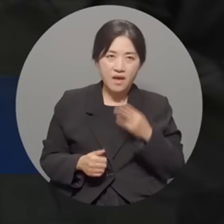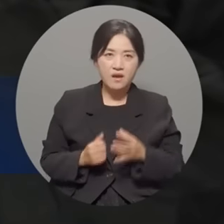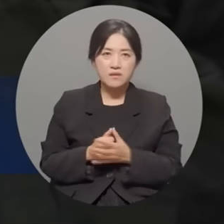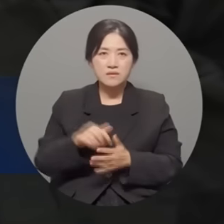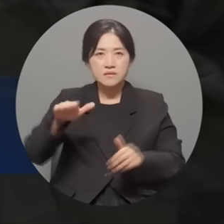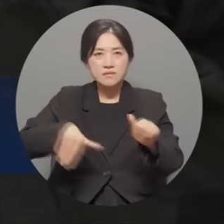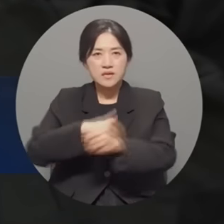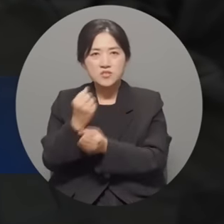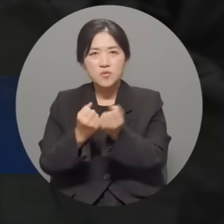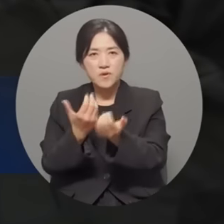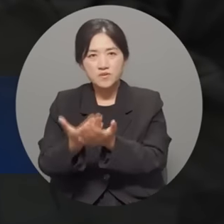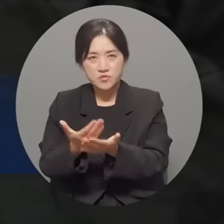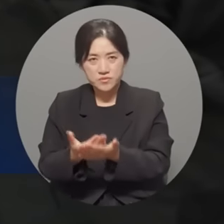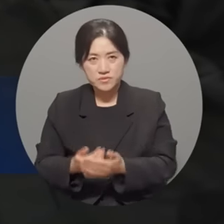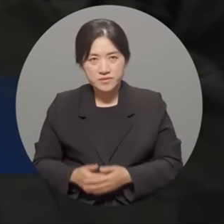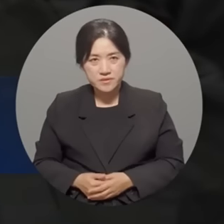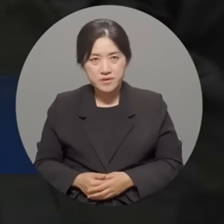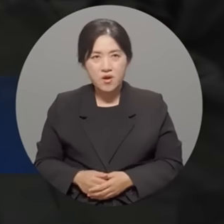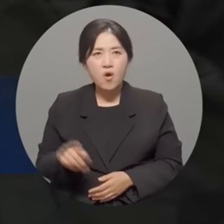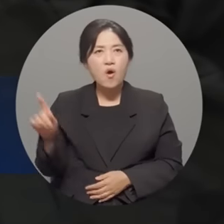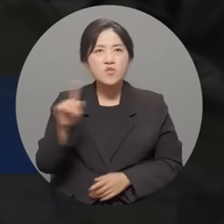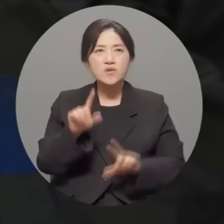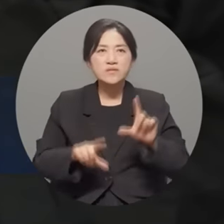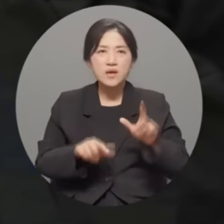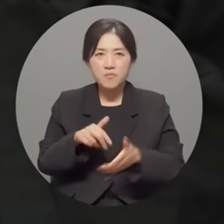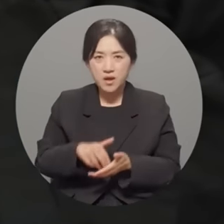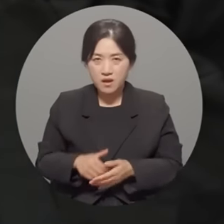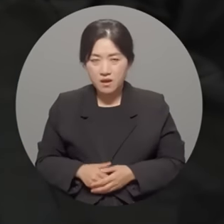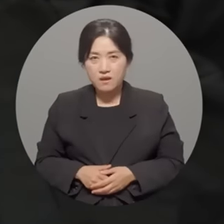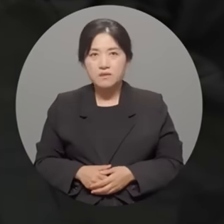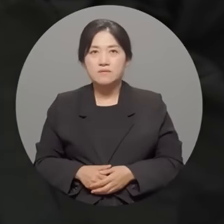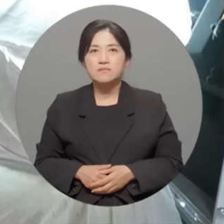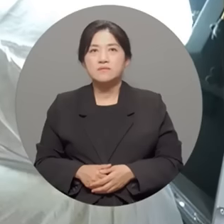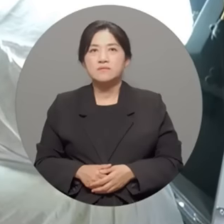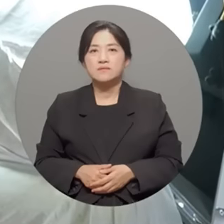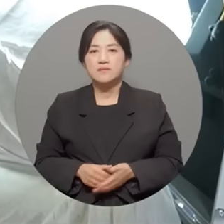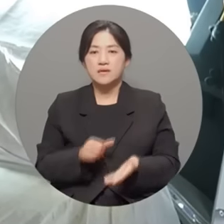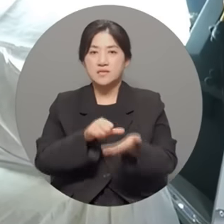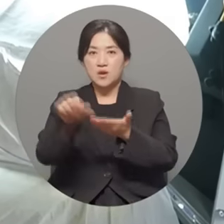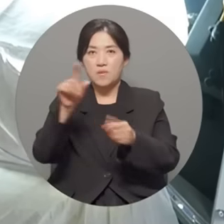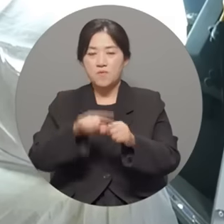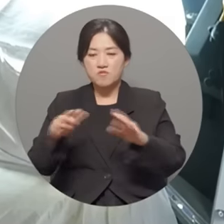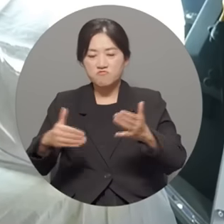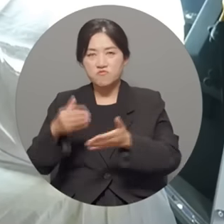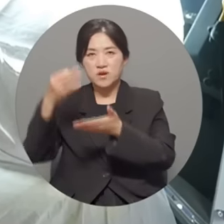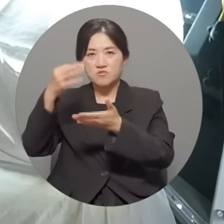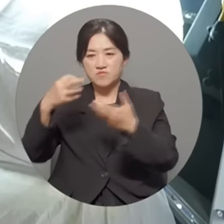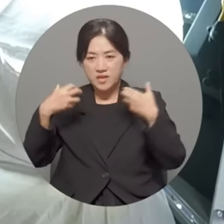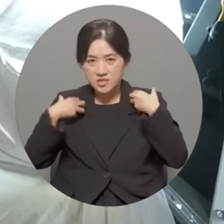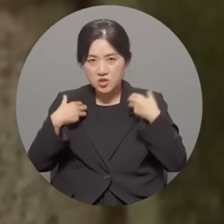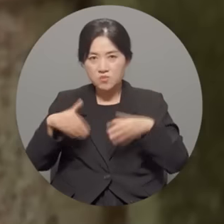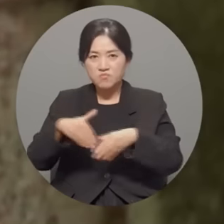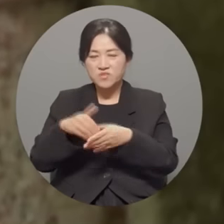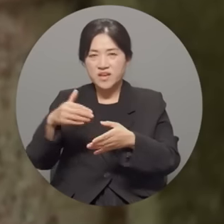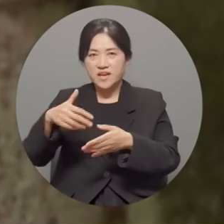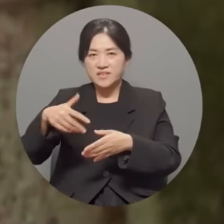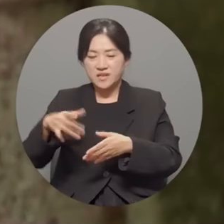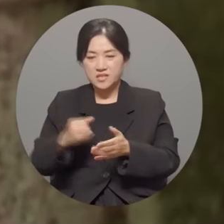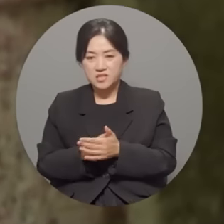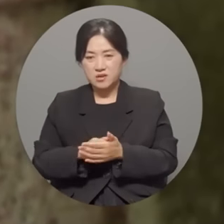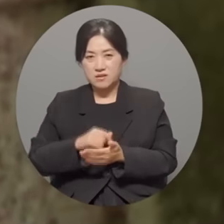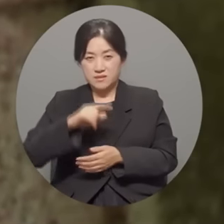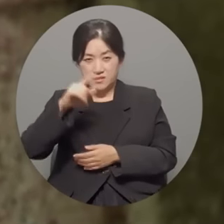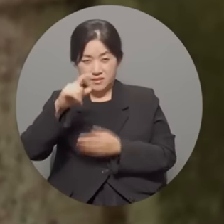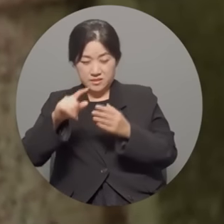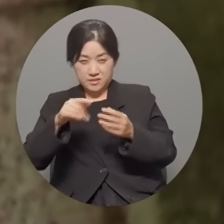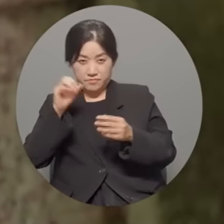좀 설명을 해주실 수 있을지. 어떤 상황이요? 낙서를 지우기 위해 국가유산청, 겜 문화재청은 레이저 세척기까지